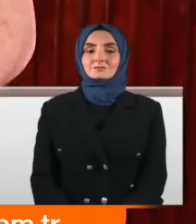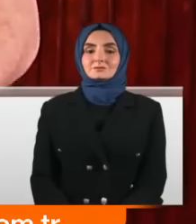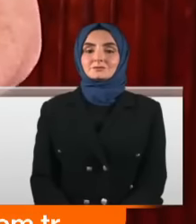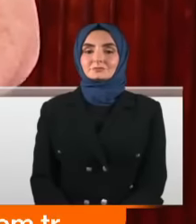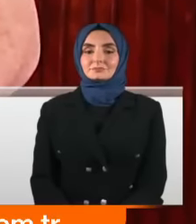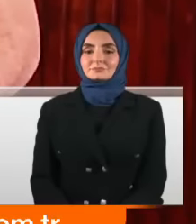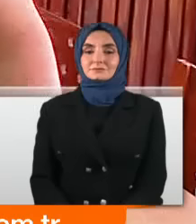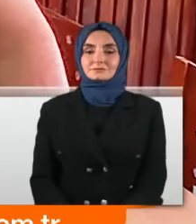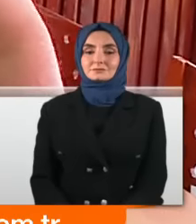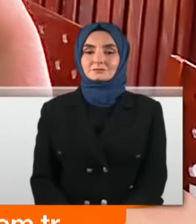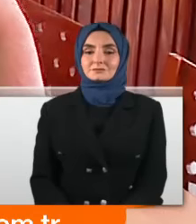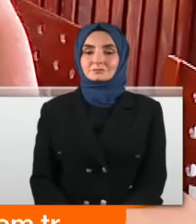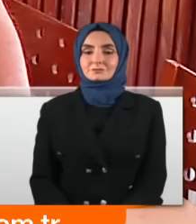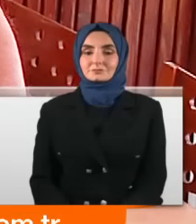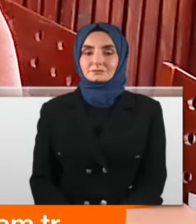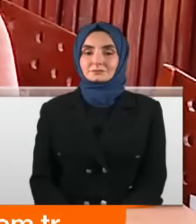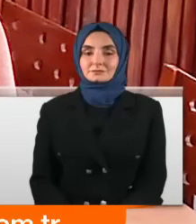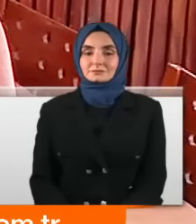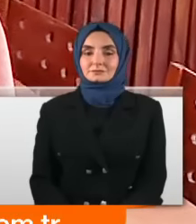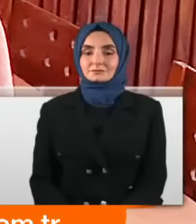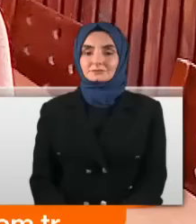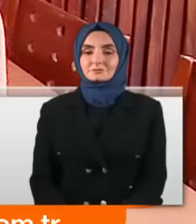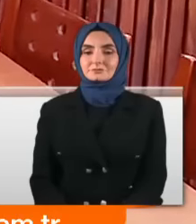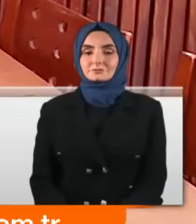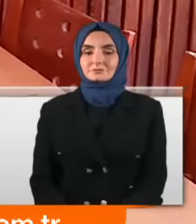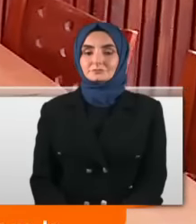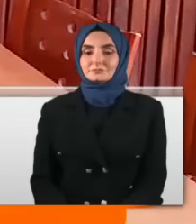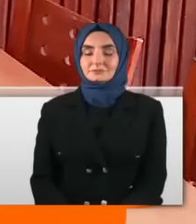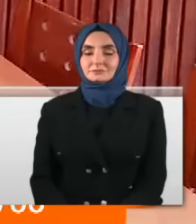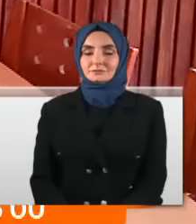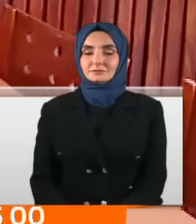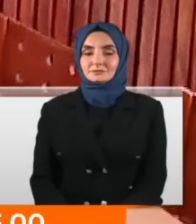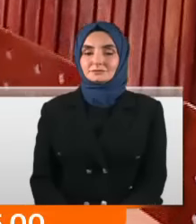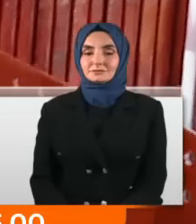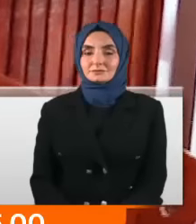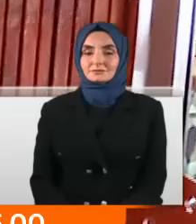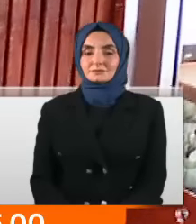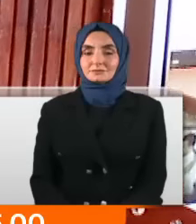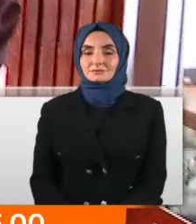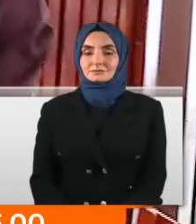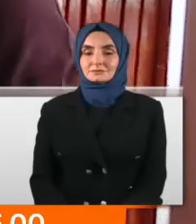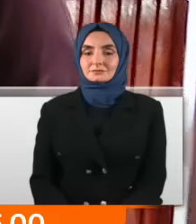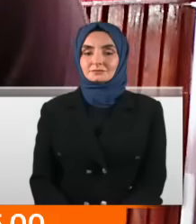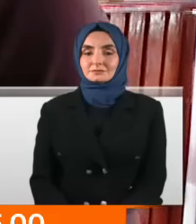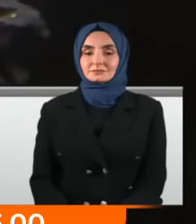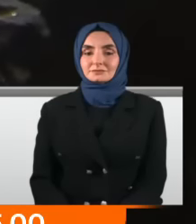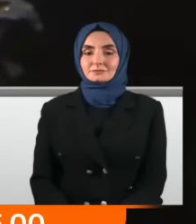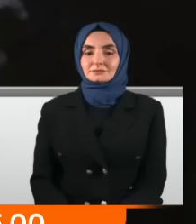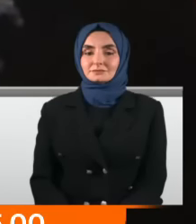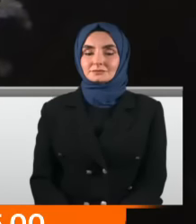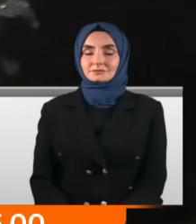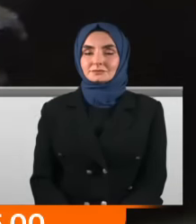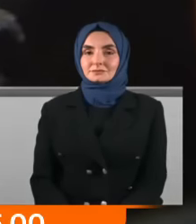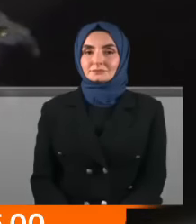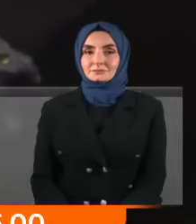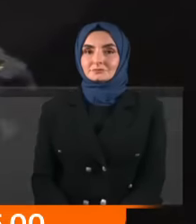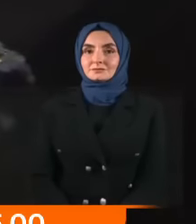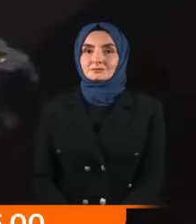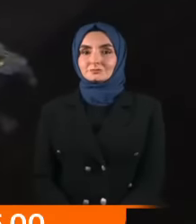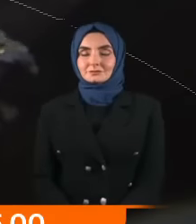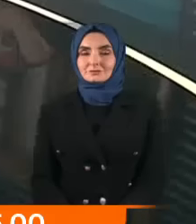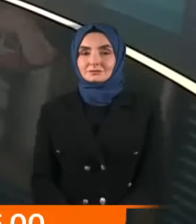sorun oluyor tabii ki. Kestiğimiz faturalar %10 ama aldığımız bütün faturalar %1 ve biz bunun altından çıkamıyoruz.